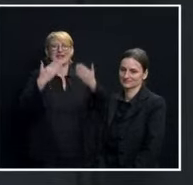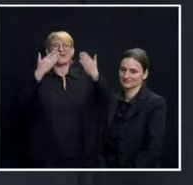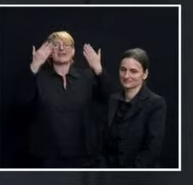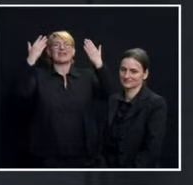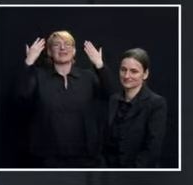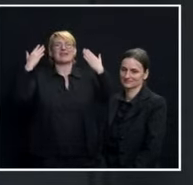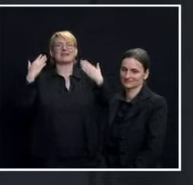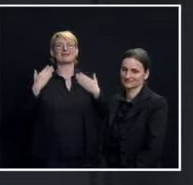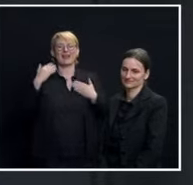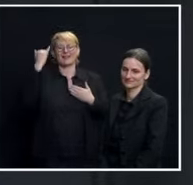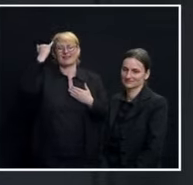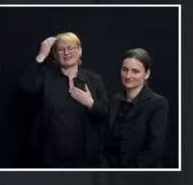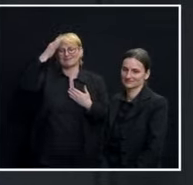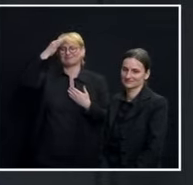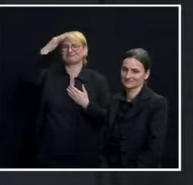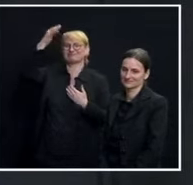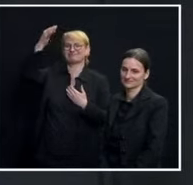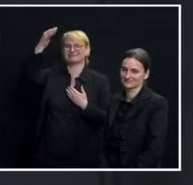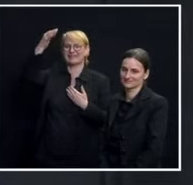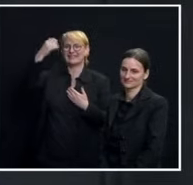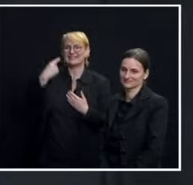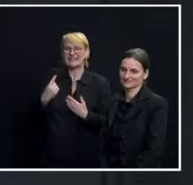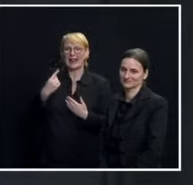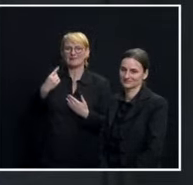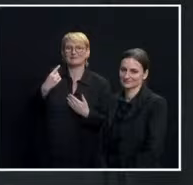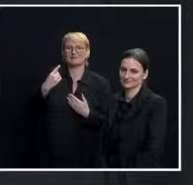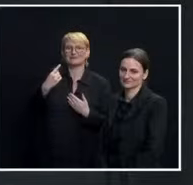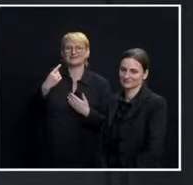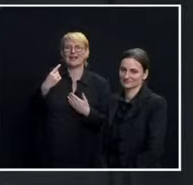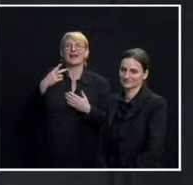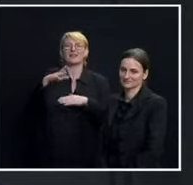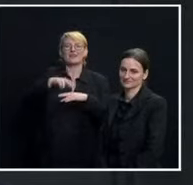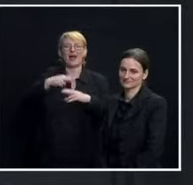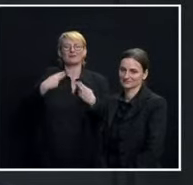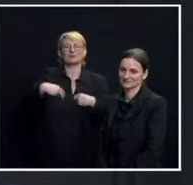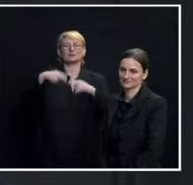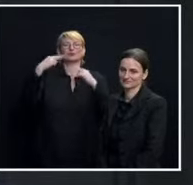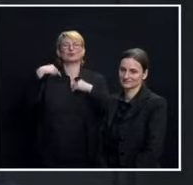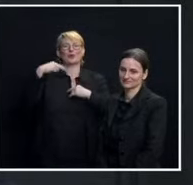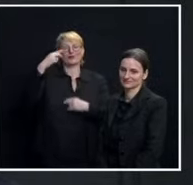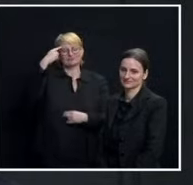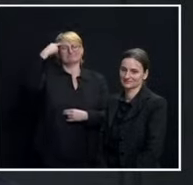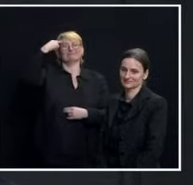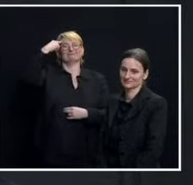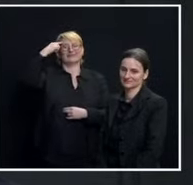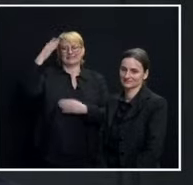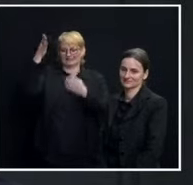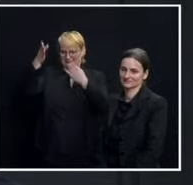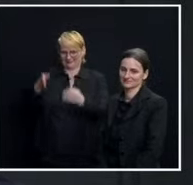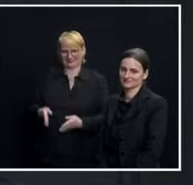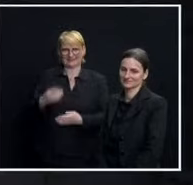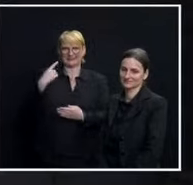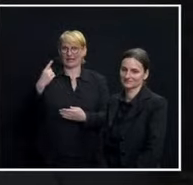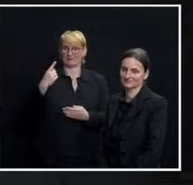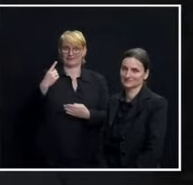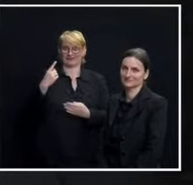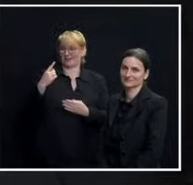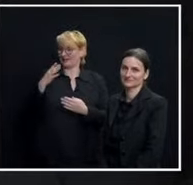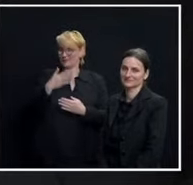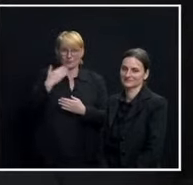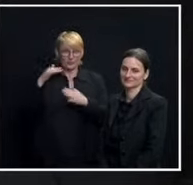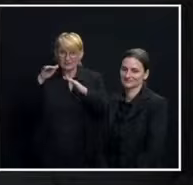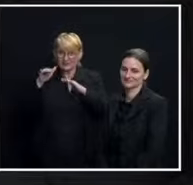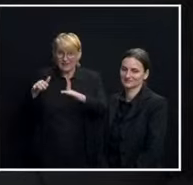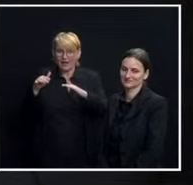Idee, der Mann hinter Rückkehr der Namen. Wegen dem sind Sie heute alle hier. Ohne ihn würde das so nicht